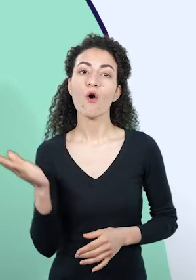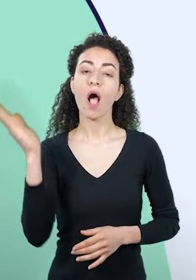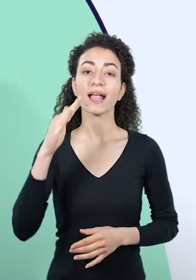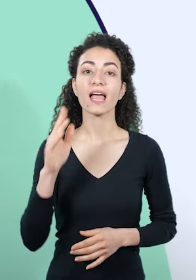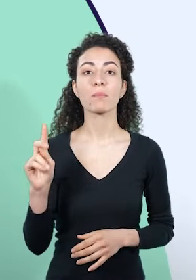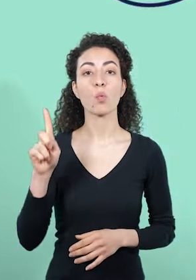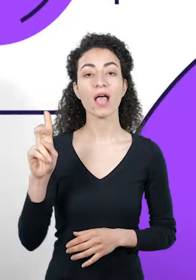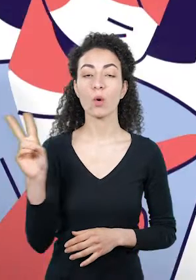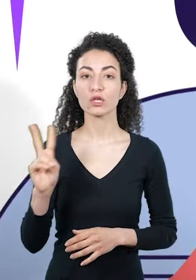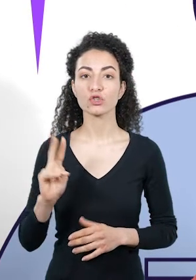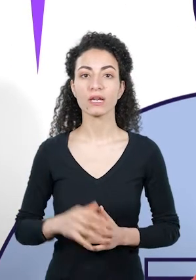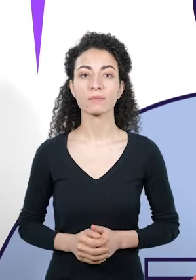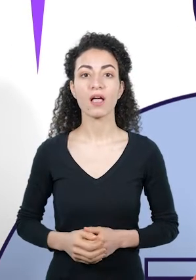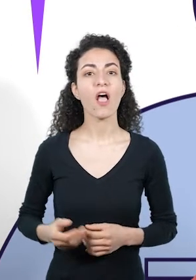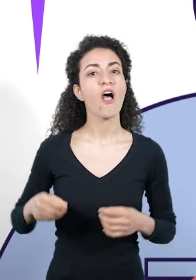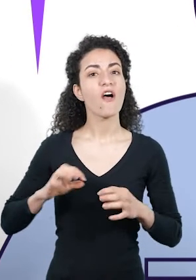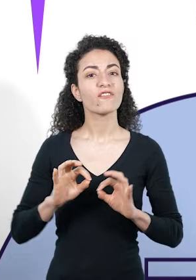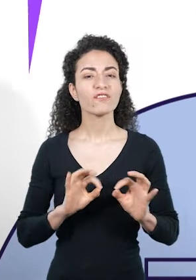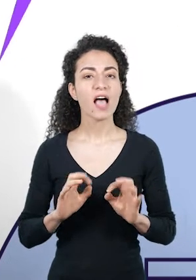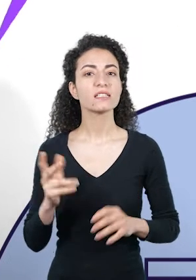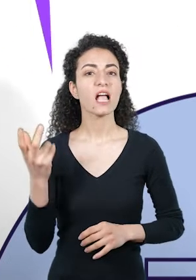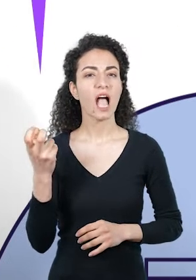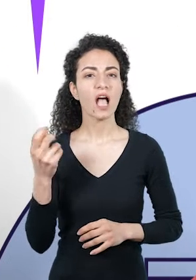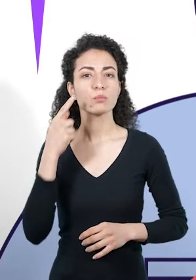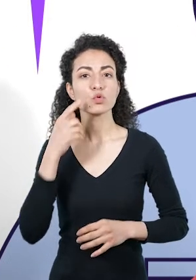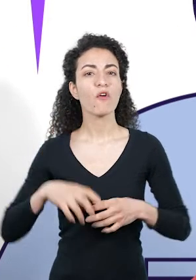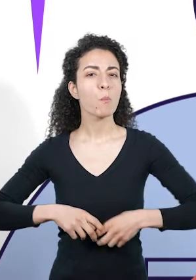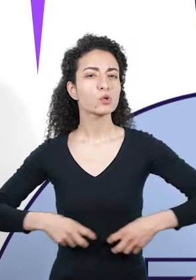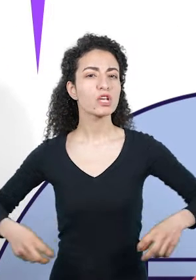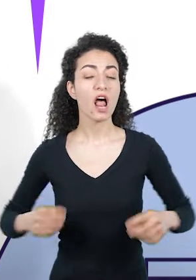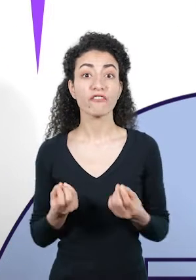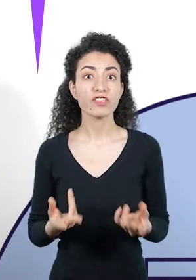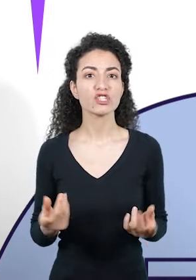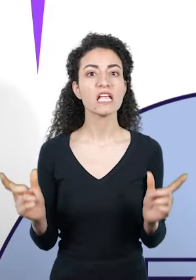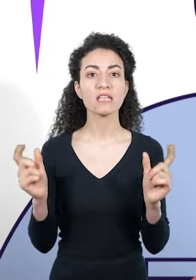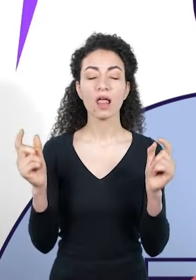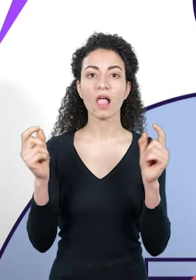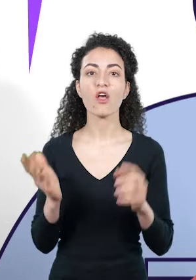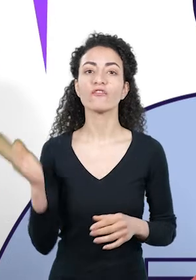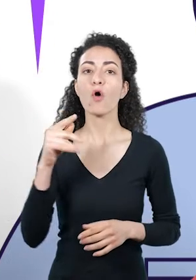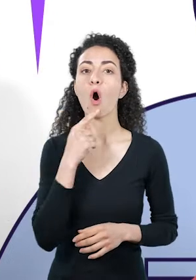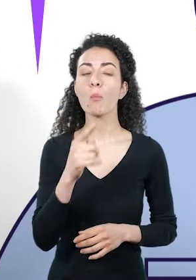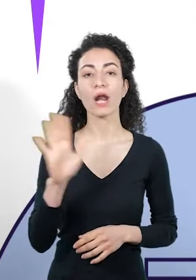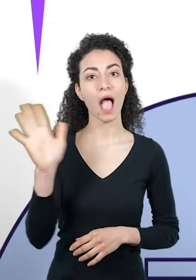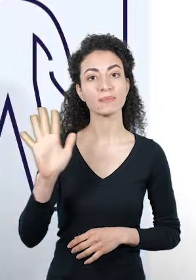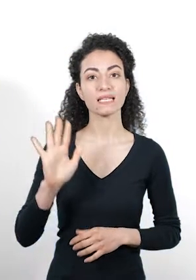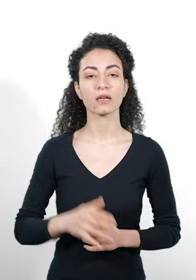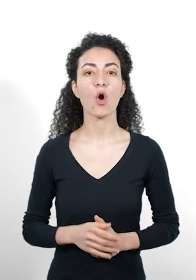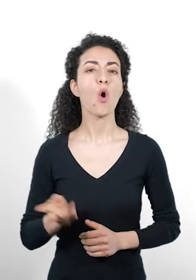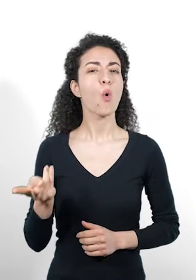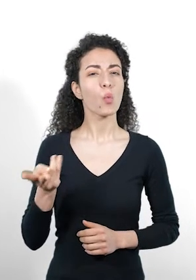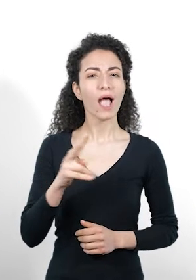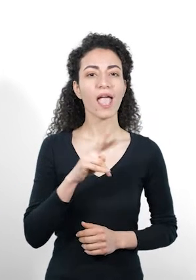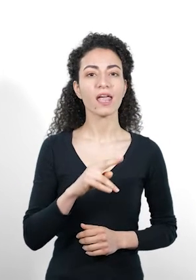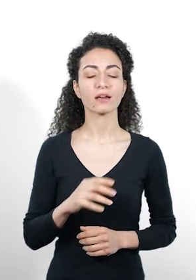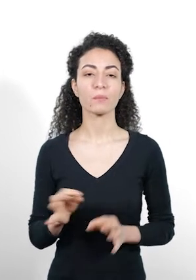سن 21، فحص البراز للكشف المبكر عن أورام القولون أو المصران للرجال والنساء فوق سن 50،